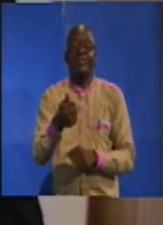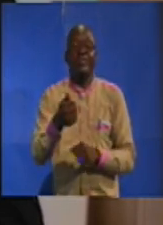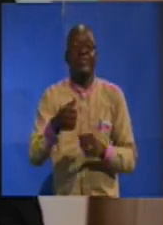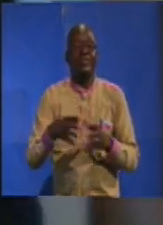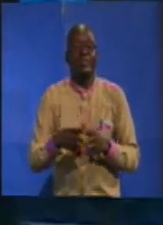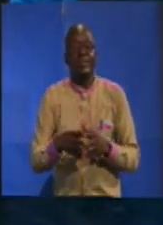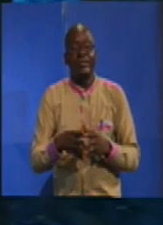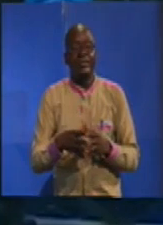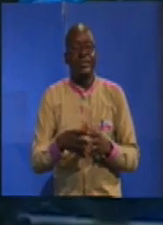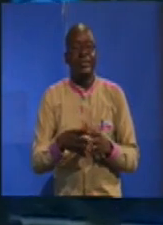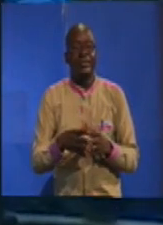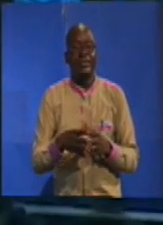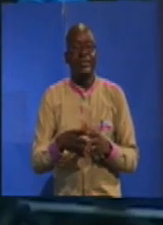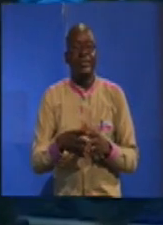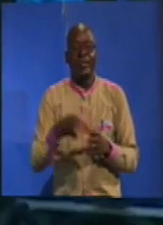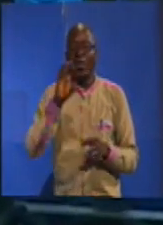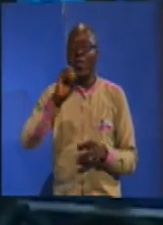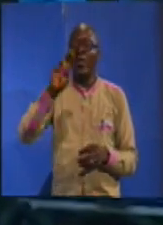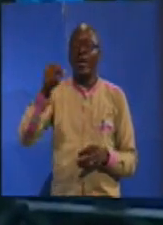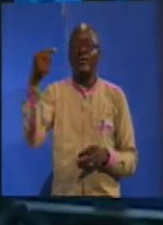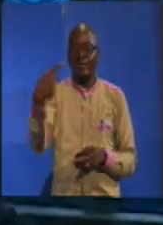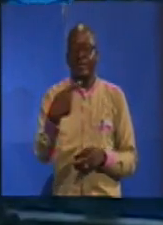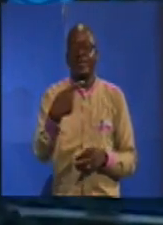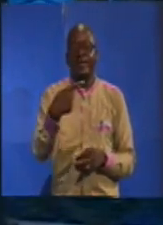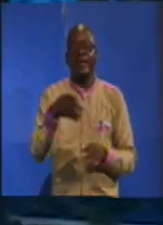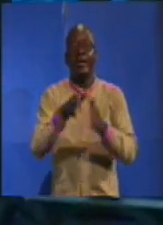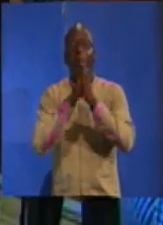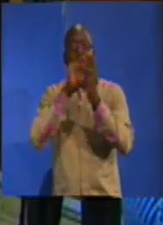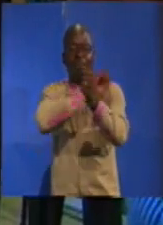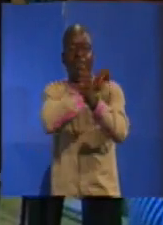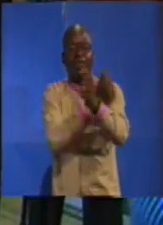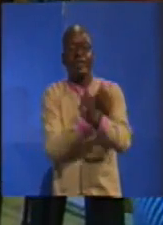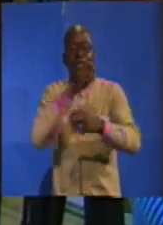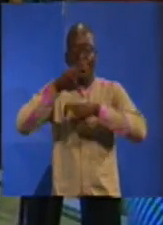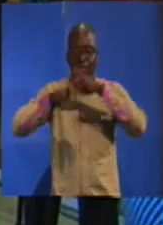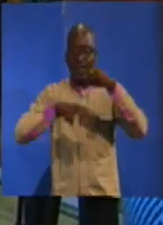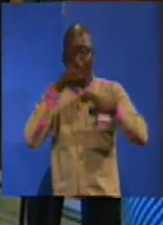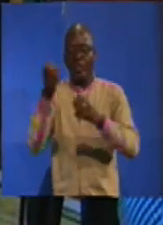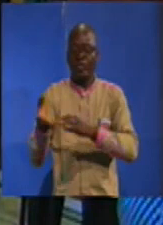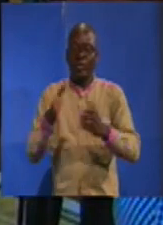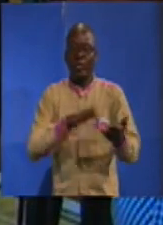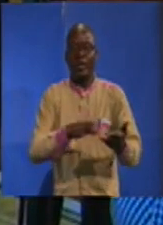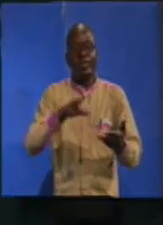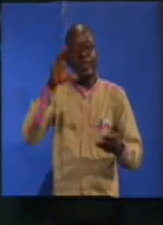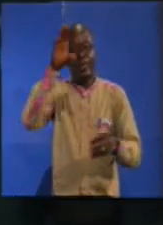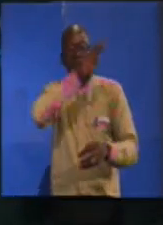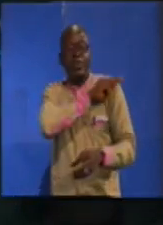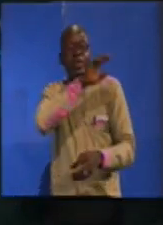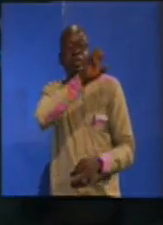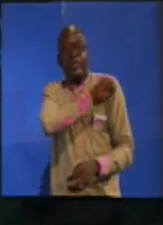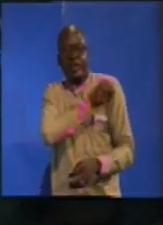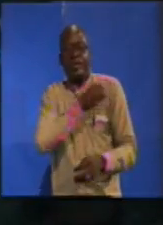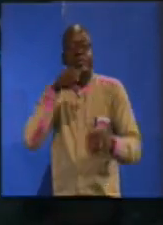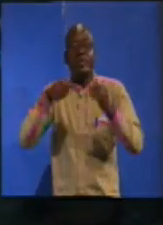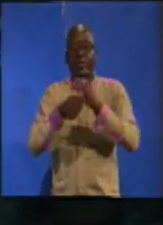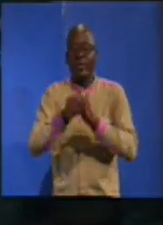négligées. L'ONG Amnesty International a demandé aux autorités une enquête immédiate sur la mort de Mohamed Morsi. Il avait été condamné à un total